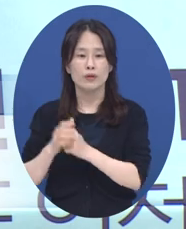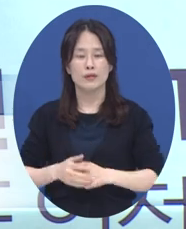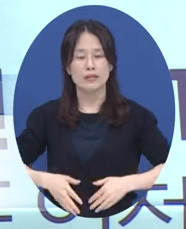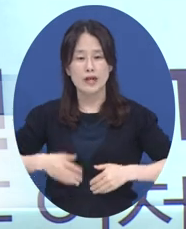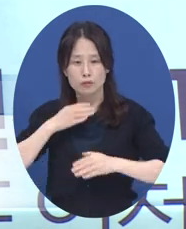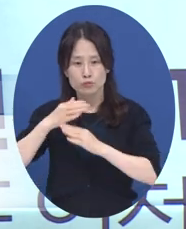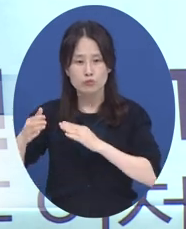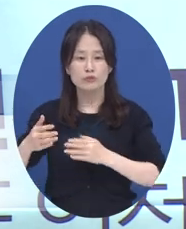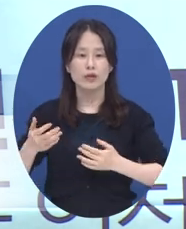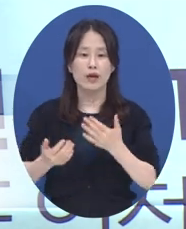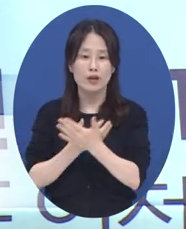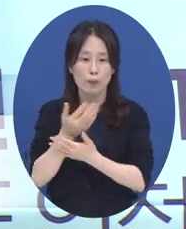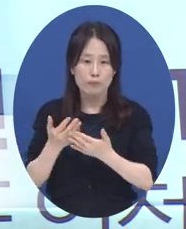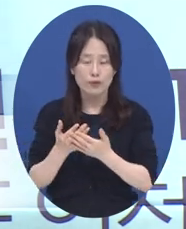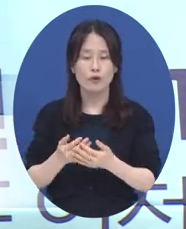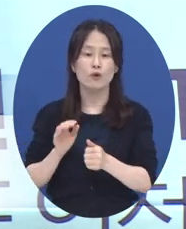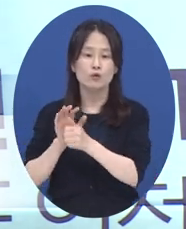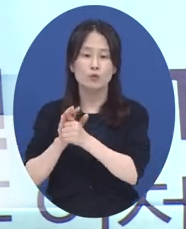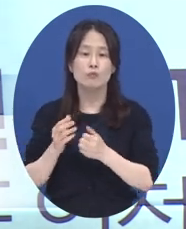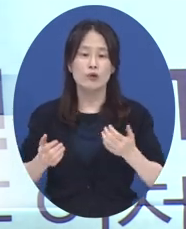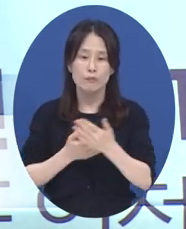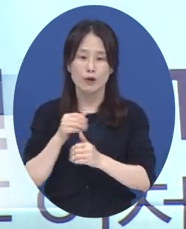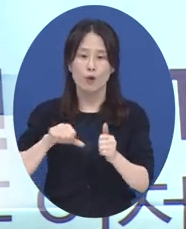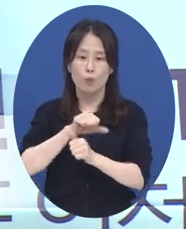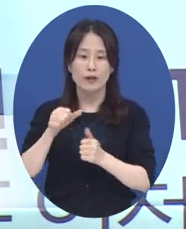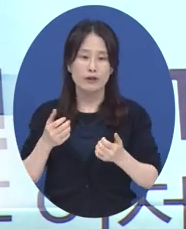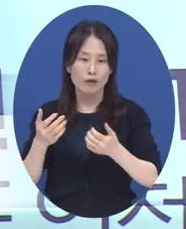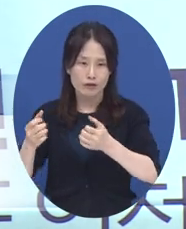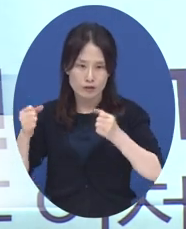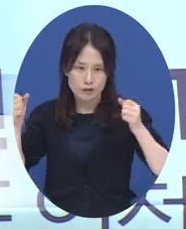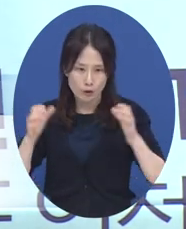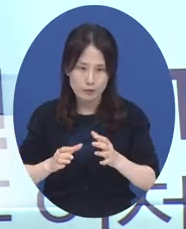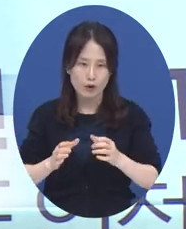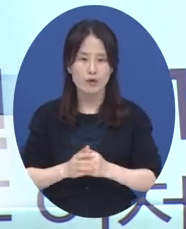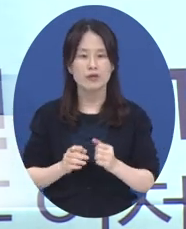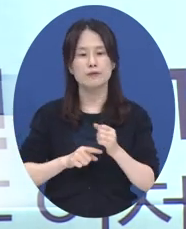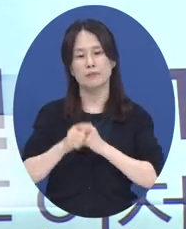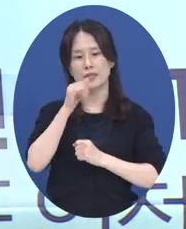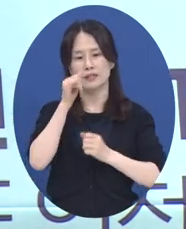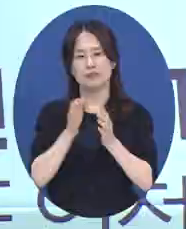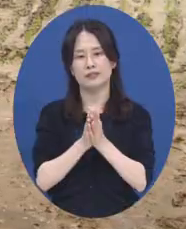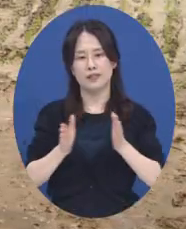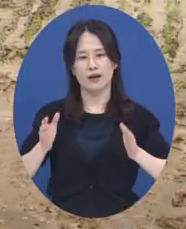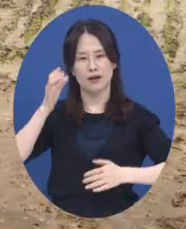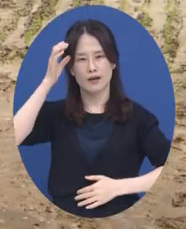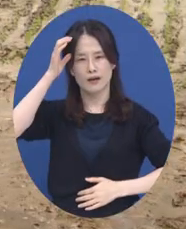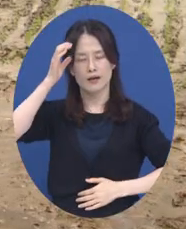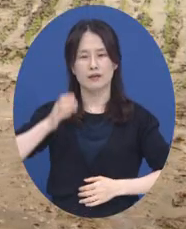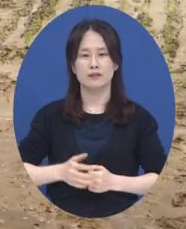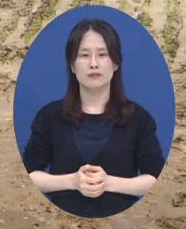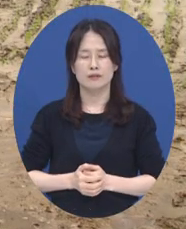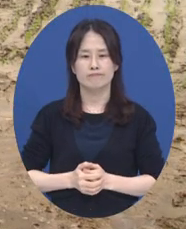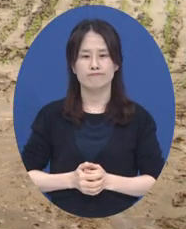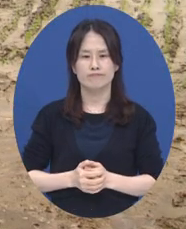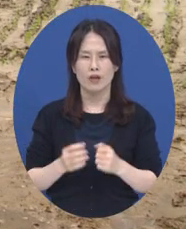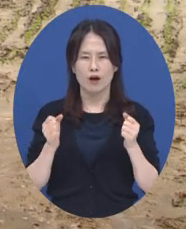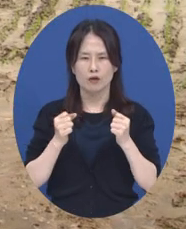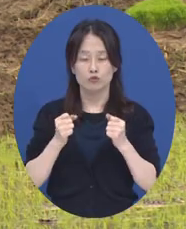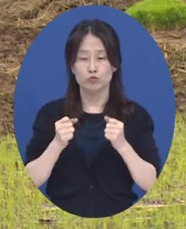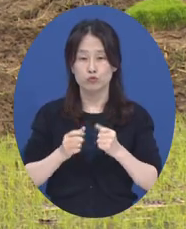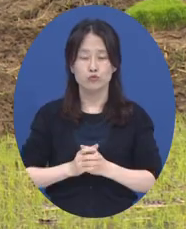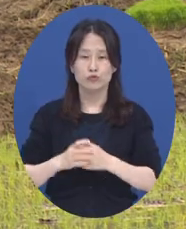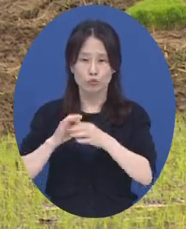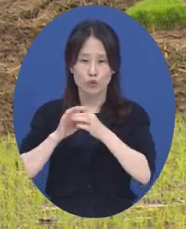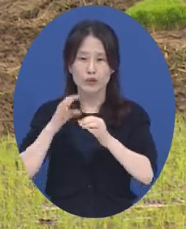농업혁명 민생 협력 환경 협력에 의미있는 어 출발점이 될 것으로 기대합니다 경색된 남북관계에 중